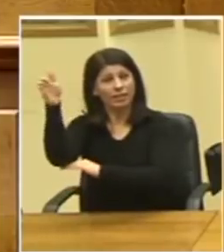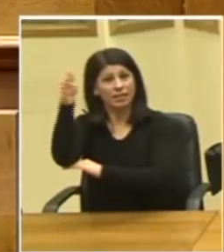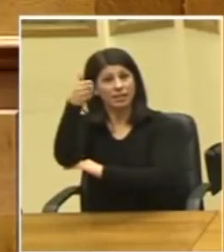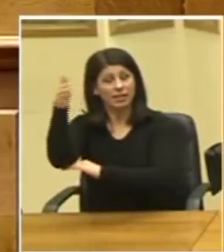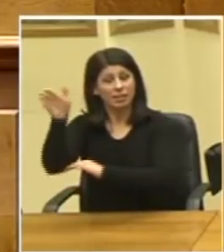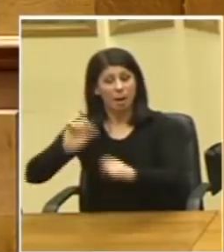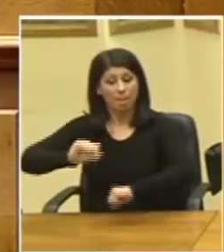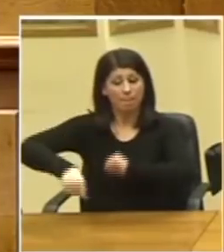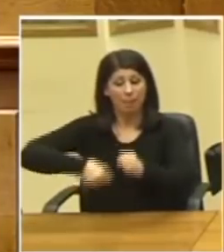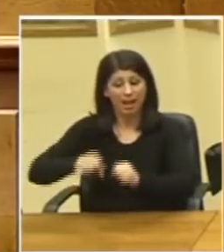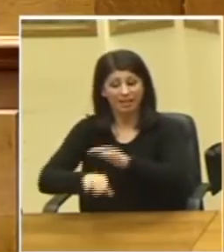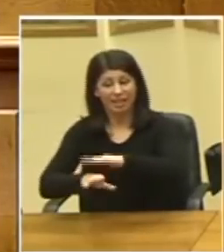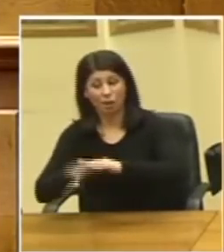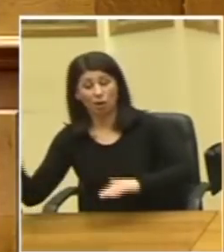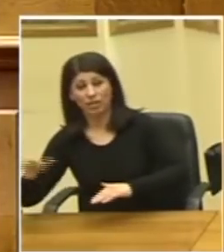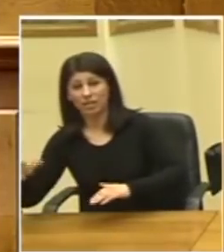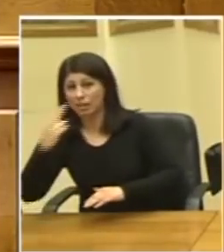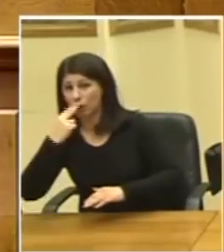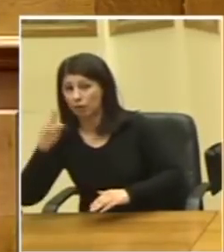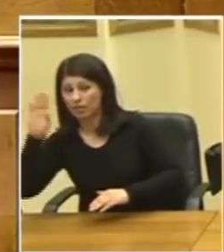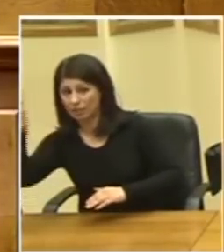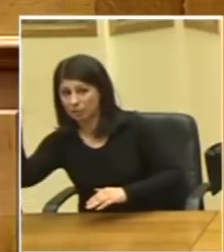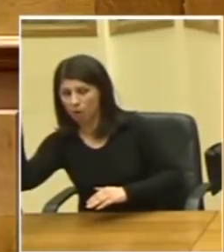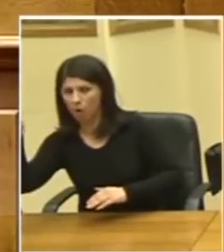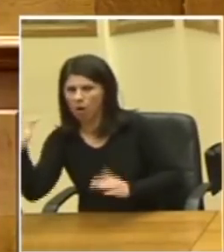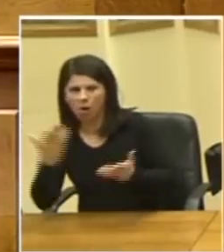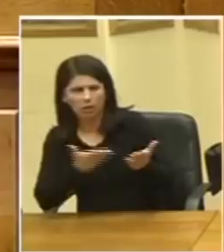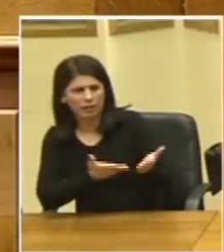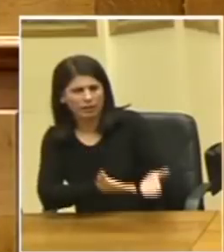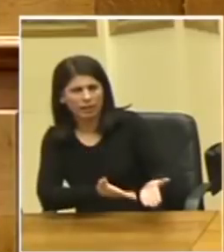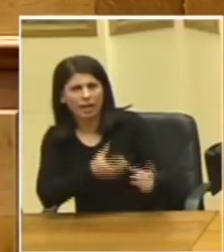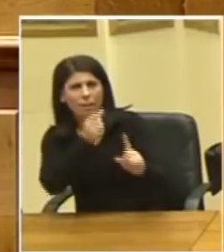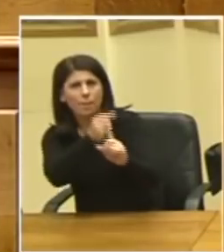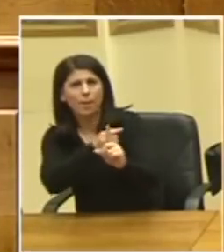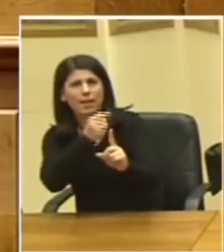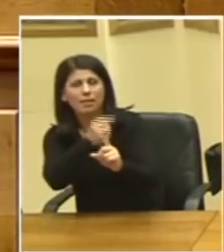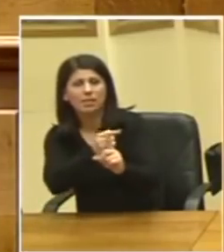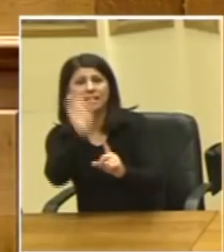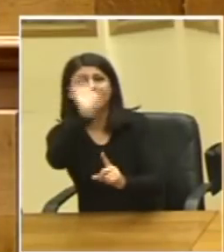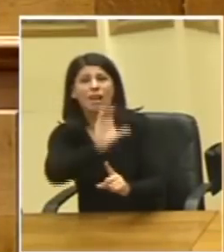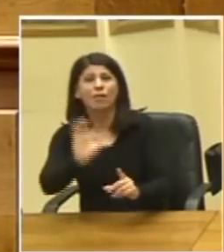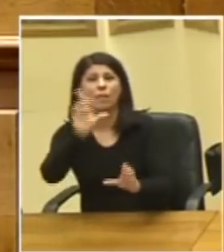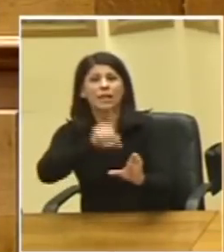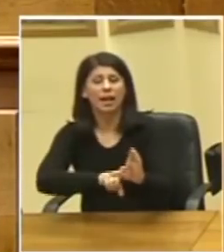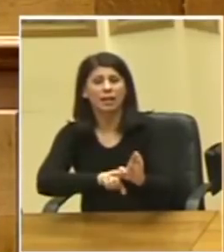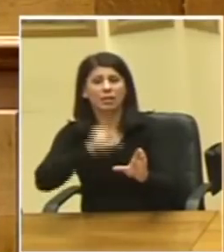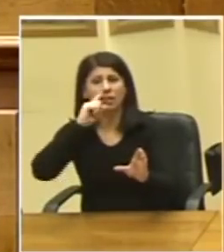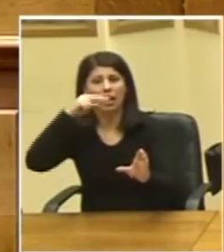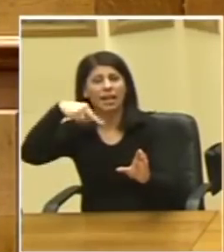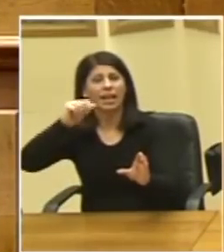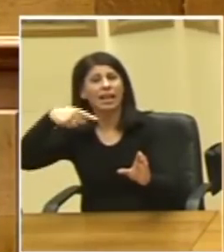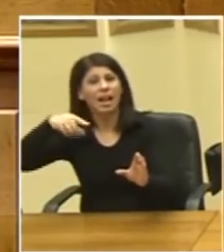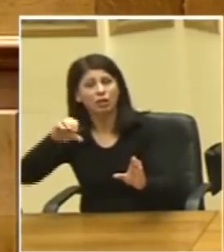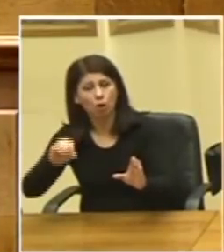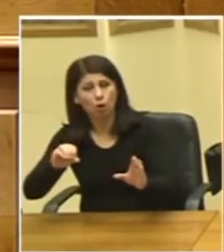της ακροδεξιάς, κατά του φασισμού, όταν υπερασπίζεται την Ευρωπαϊκή Ένωση και το ΝΑΤΟ